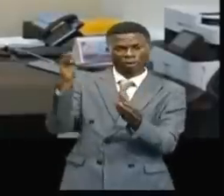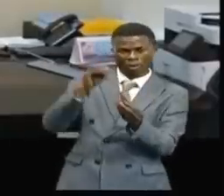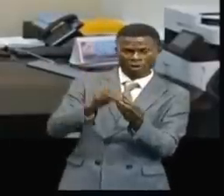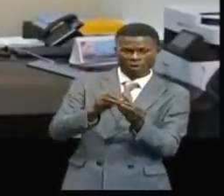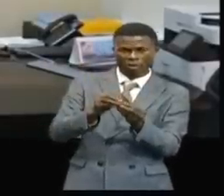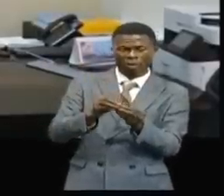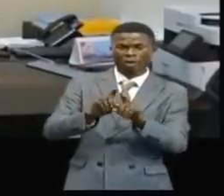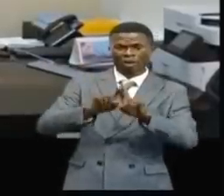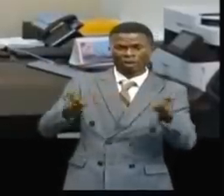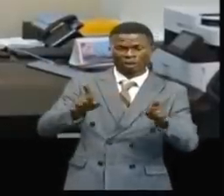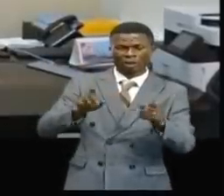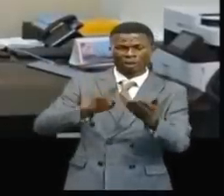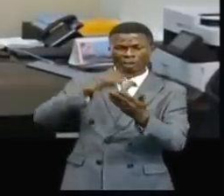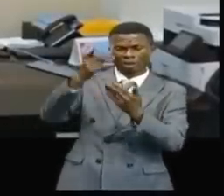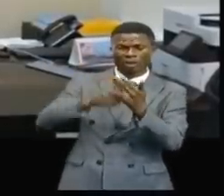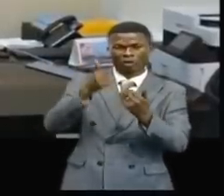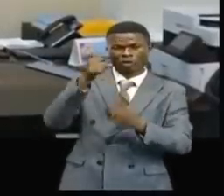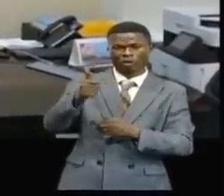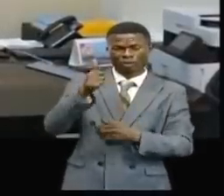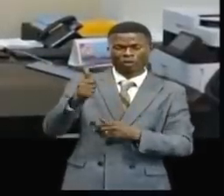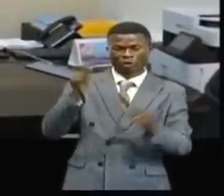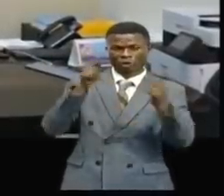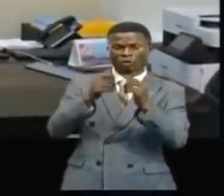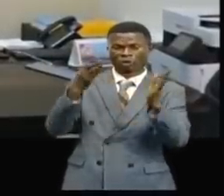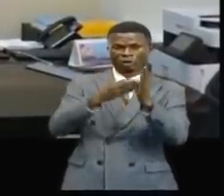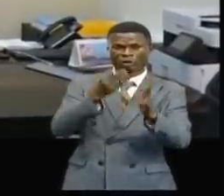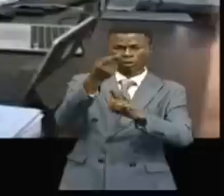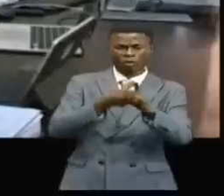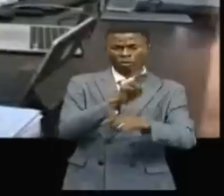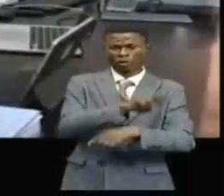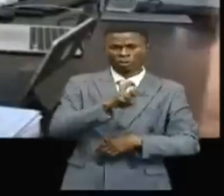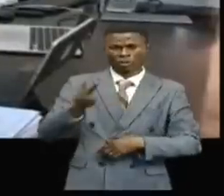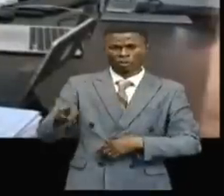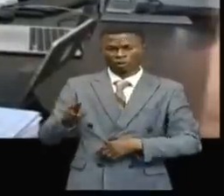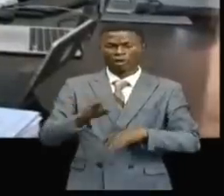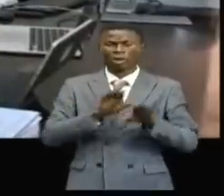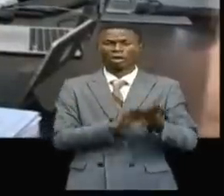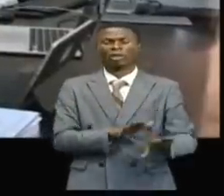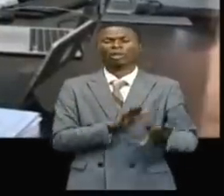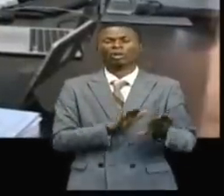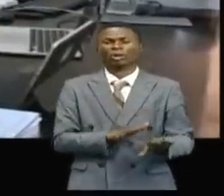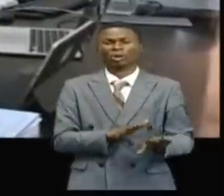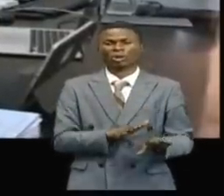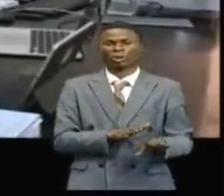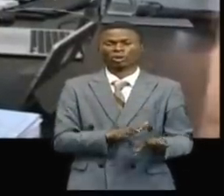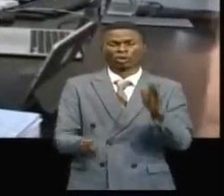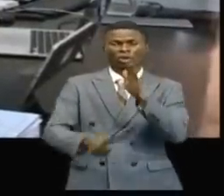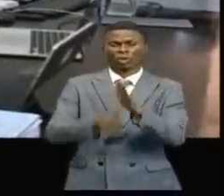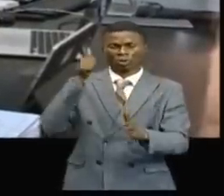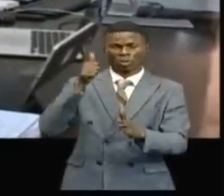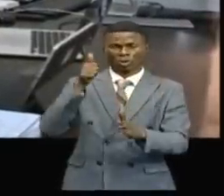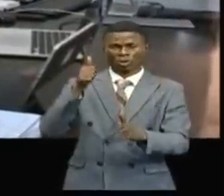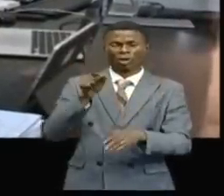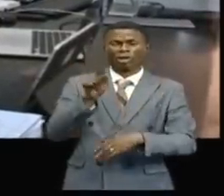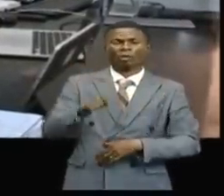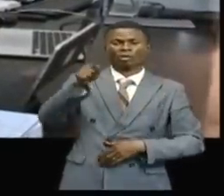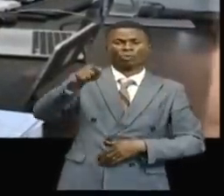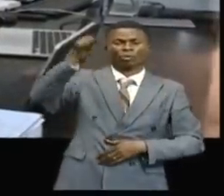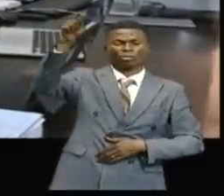par rapport aux prévisions de janvier à septembre 2022 attendues à